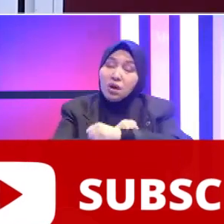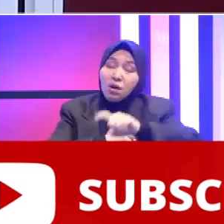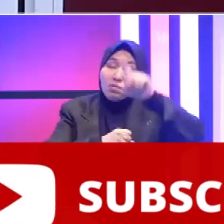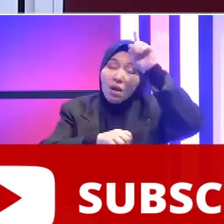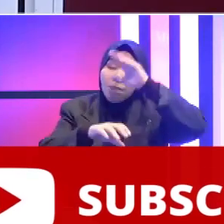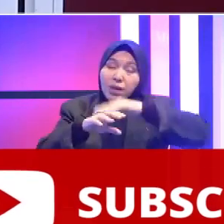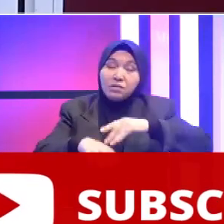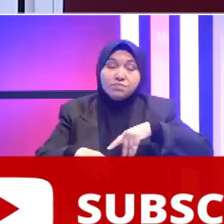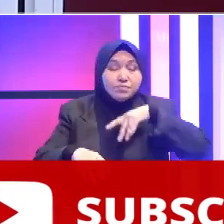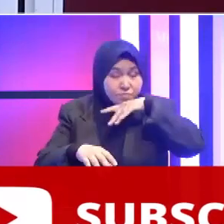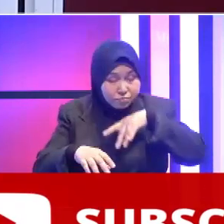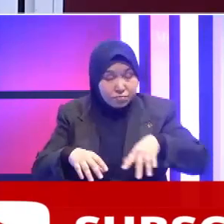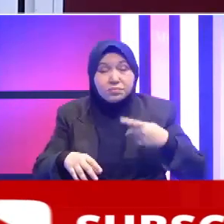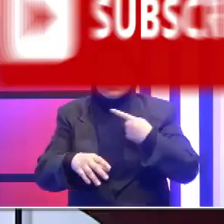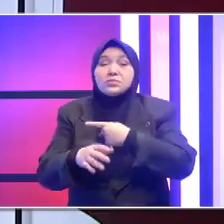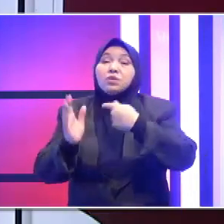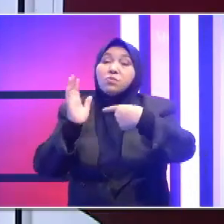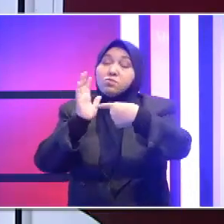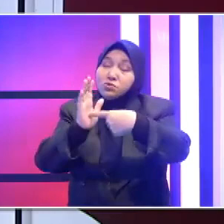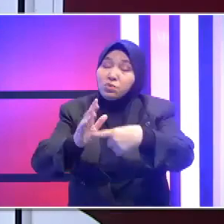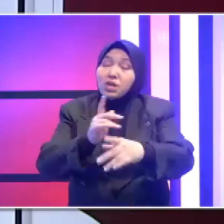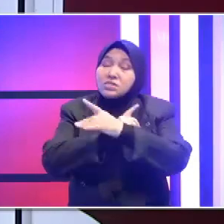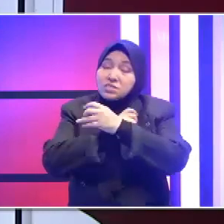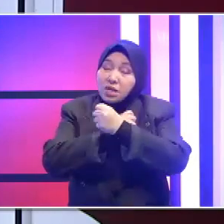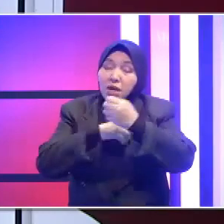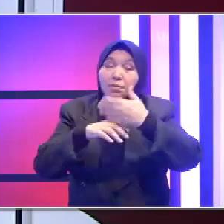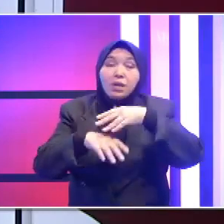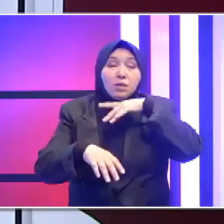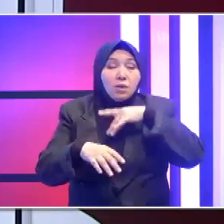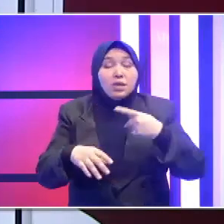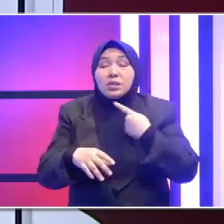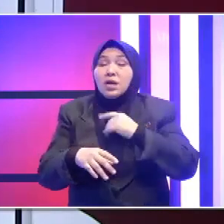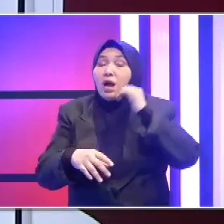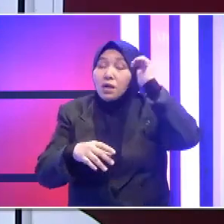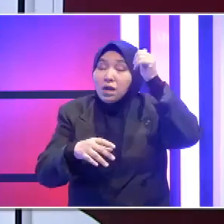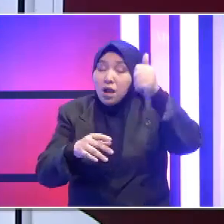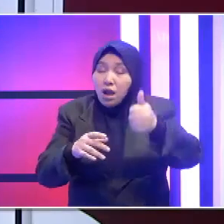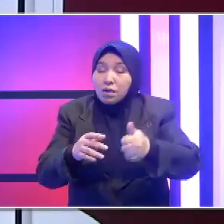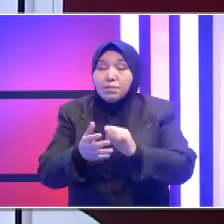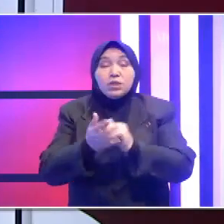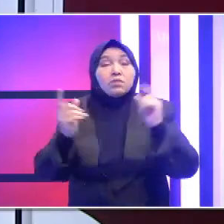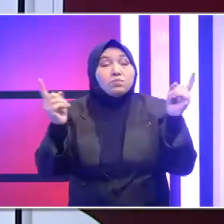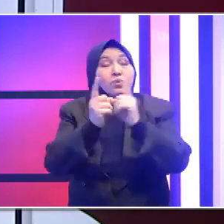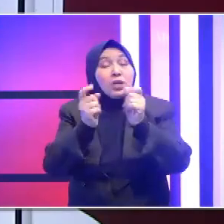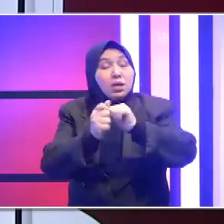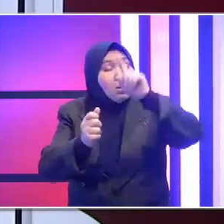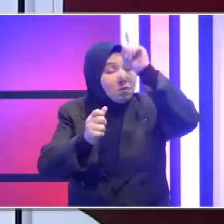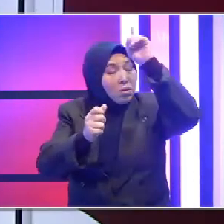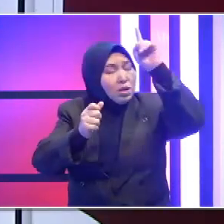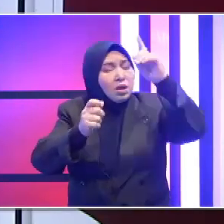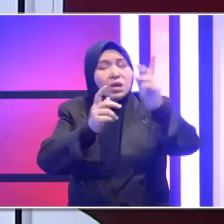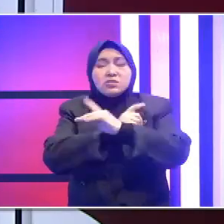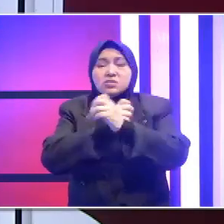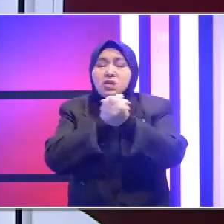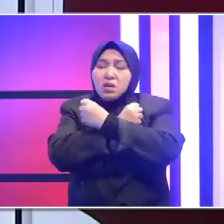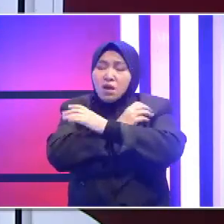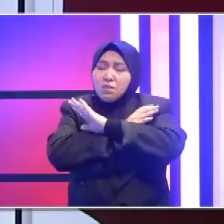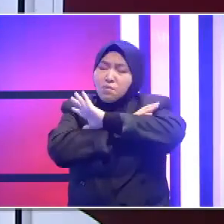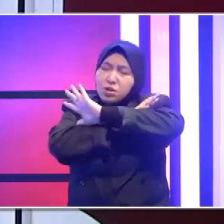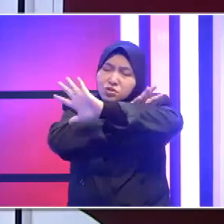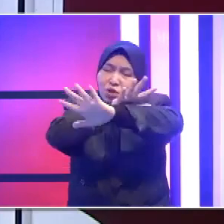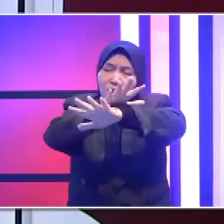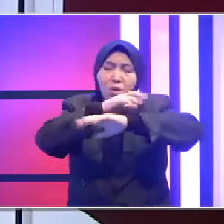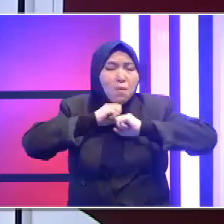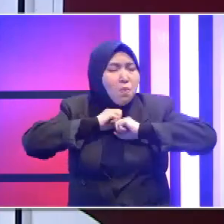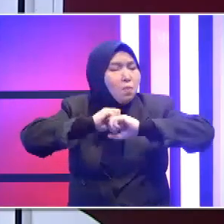dan kita menunjukkan kasih sayang pada nabi maka kita akan bertemu Allah yang kasih sayangnya menyebar ke seluruh ke seluruh alam